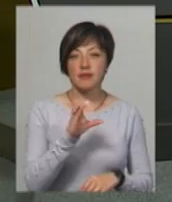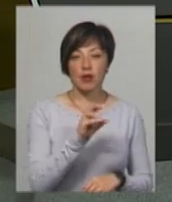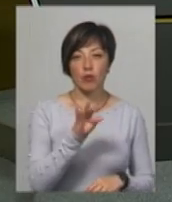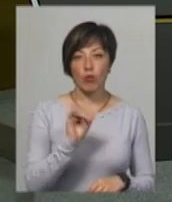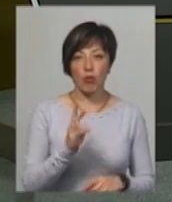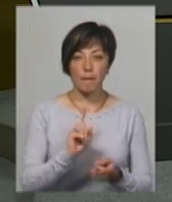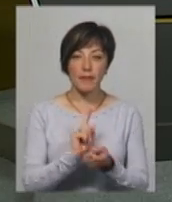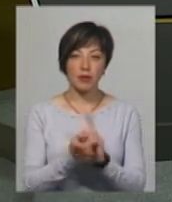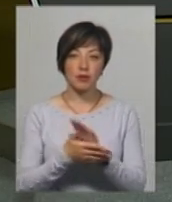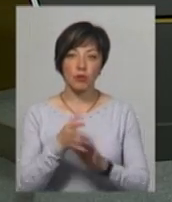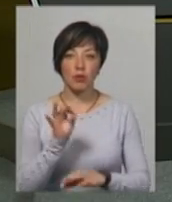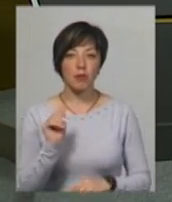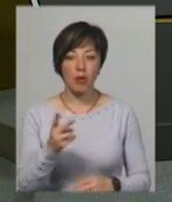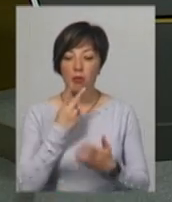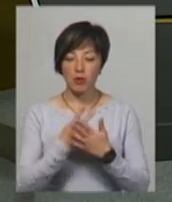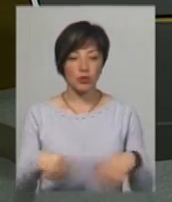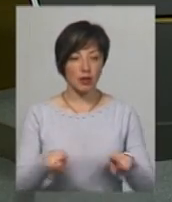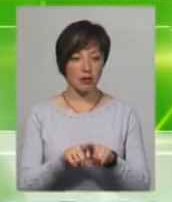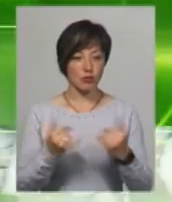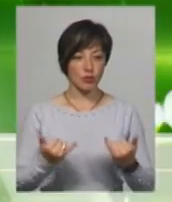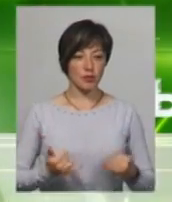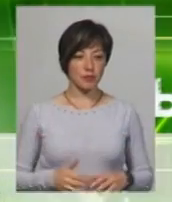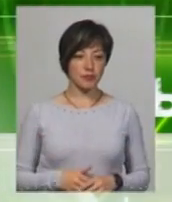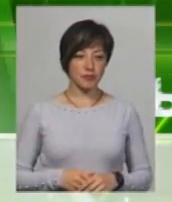Ольга Рибак. Сьогодні у випуску ви побачите.